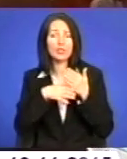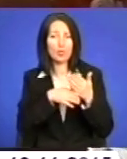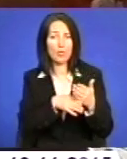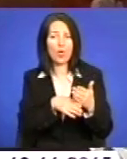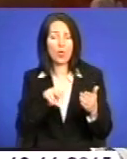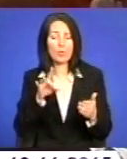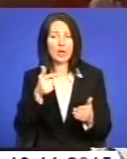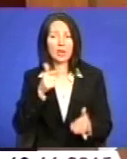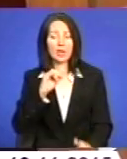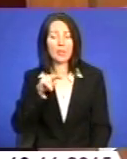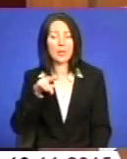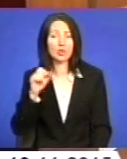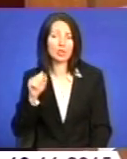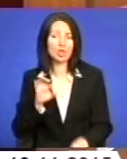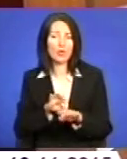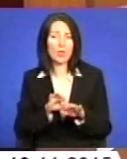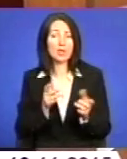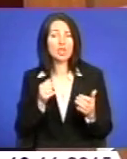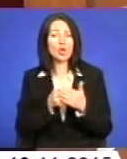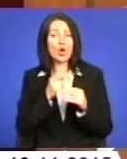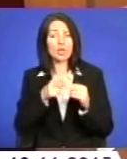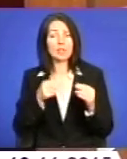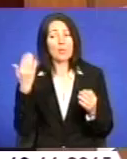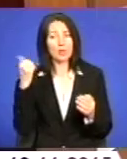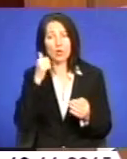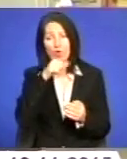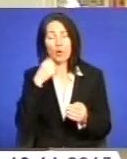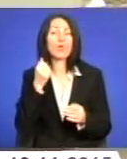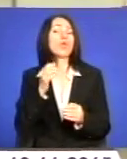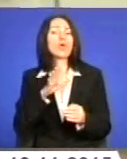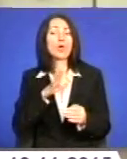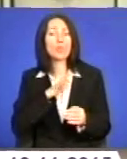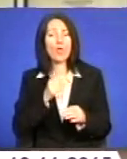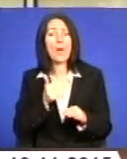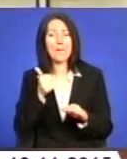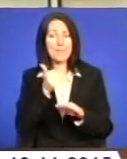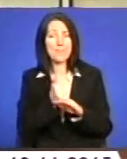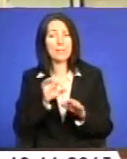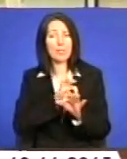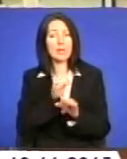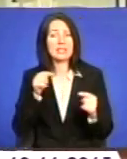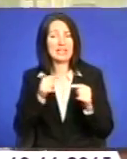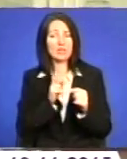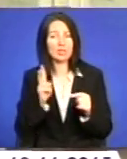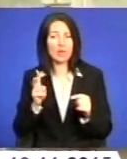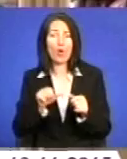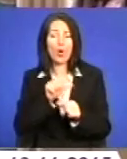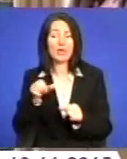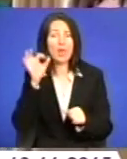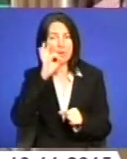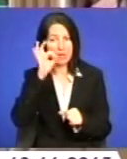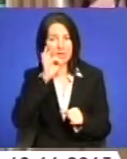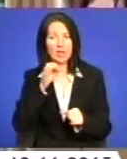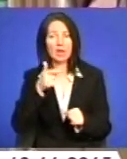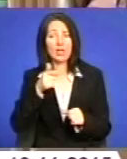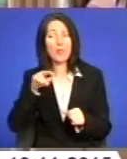при гіпертонічній хворобі. А ще до кінця минулого року діяв пілотний проєкт, згідно з яким окремі ліки гіпертоніки могли купити за